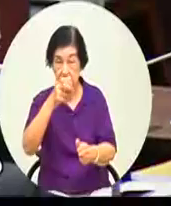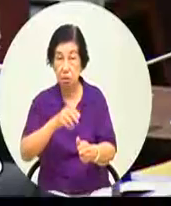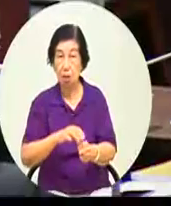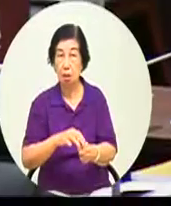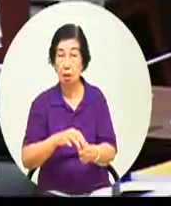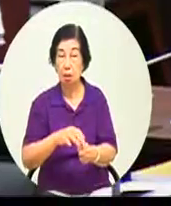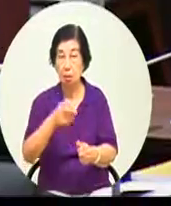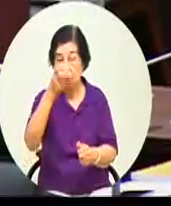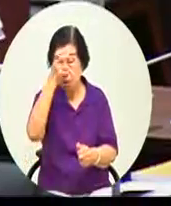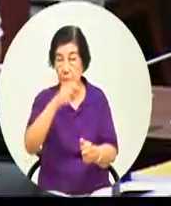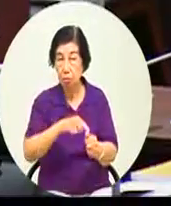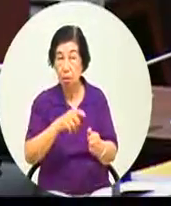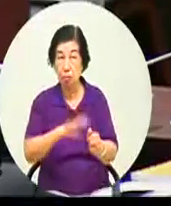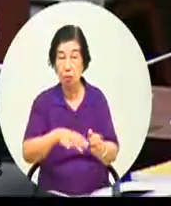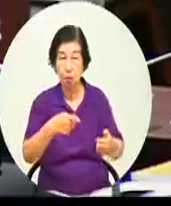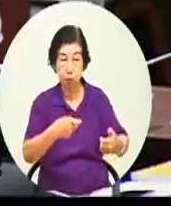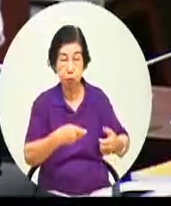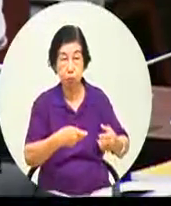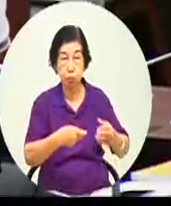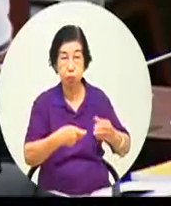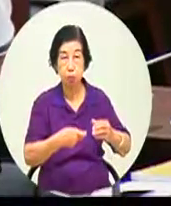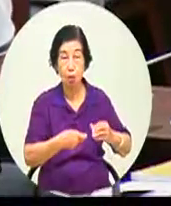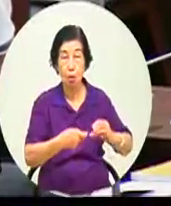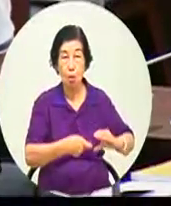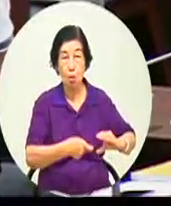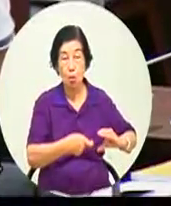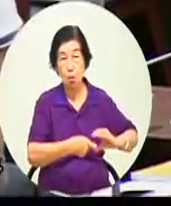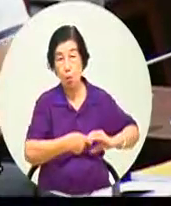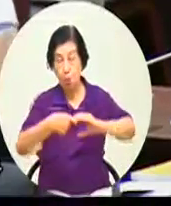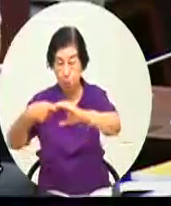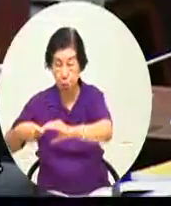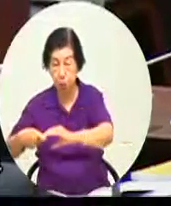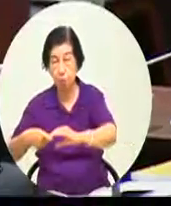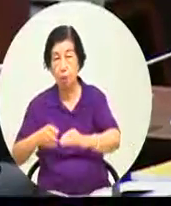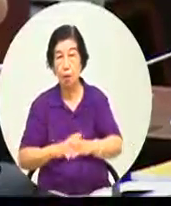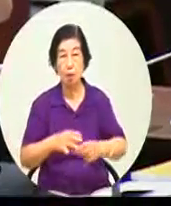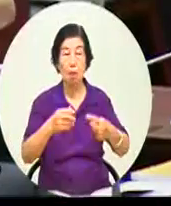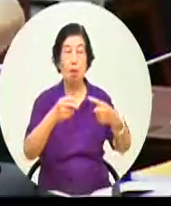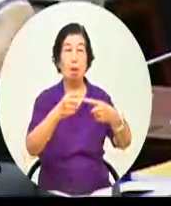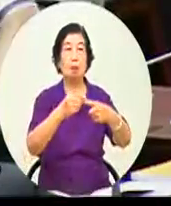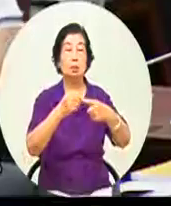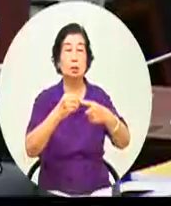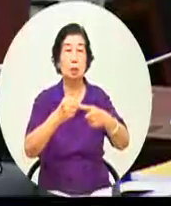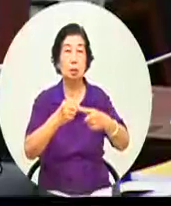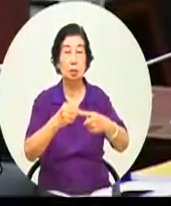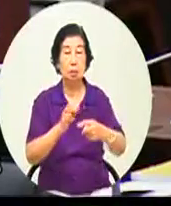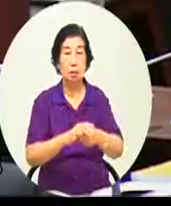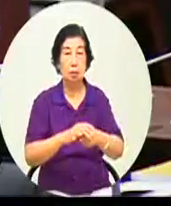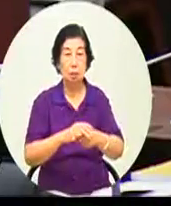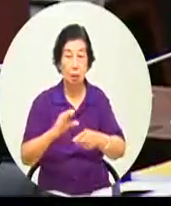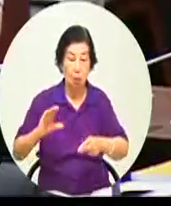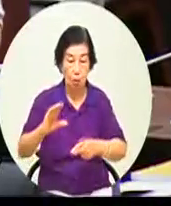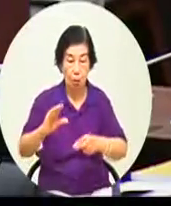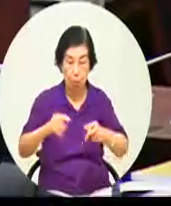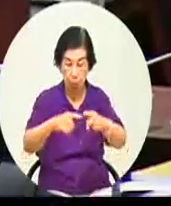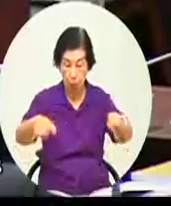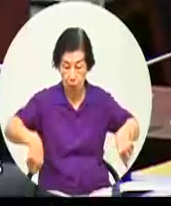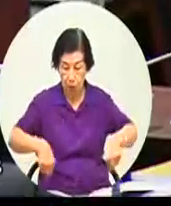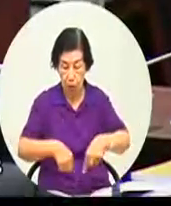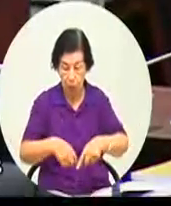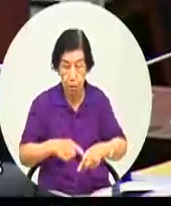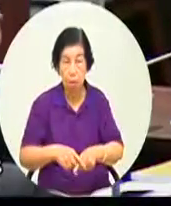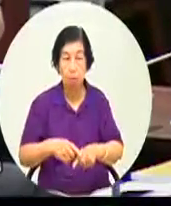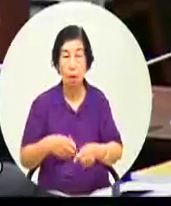拖。第一，无收钱啊！啊，恁讲画假啊，而且甲保障条的，警察阁袂使